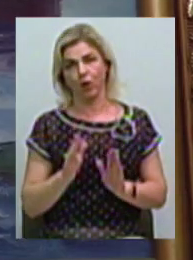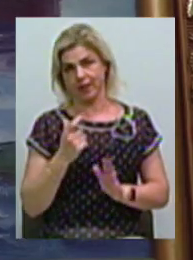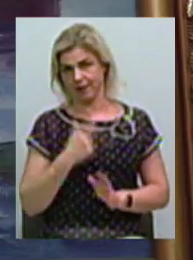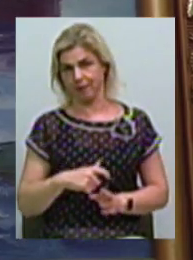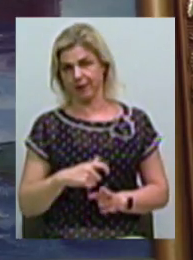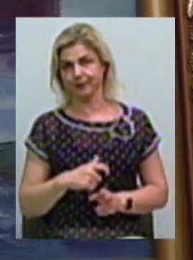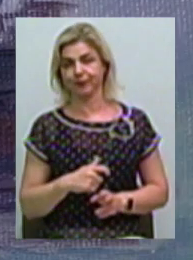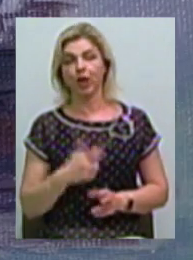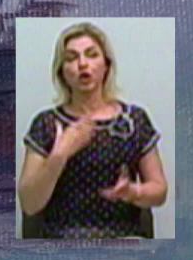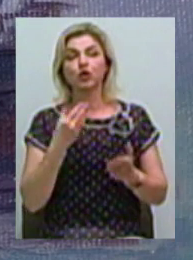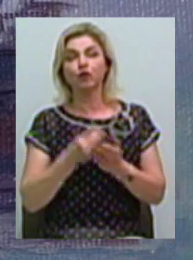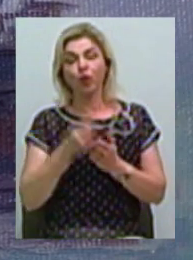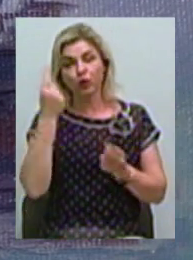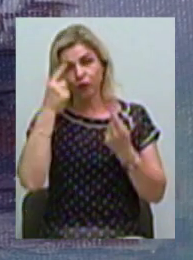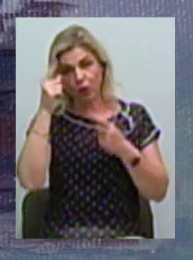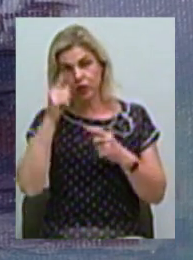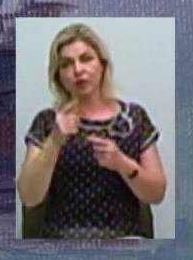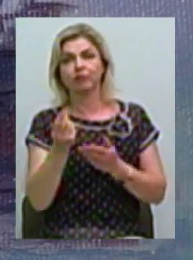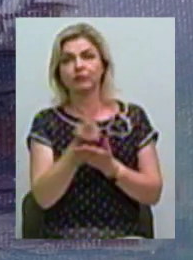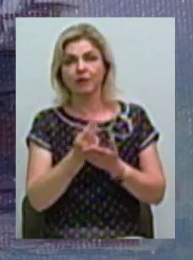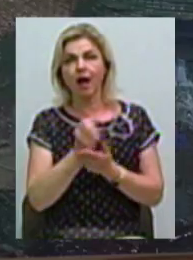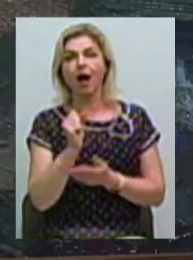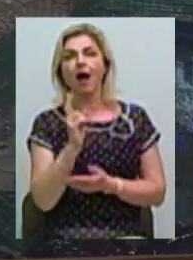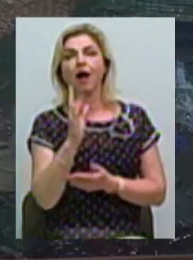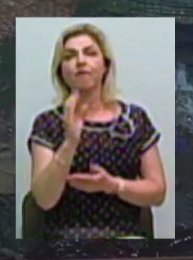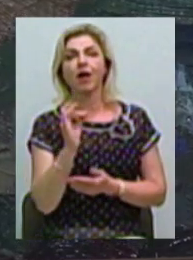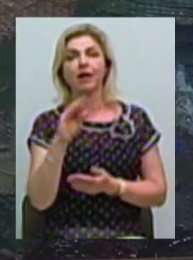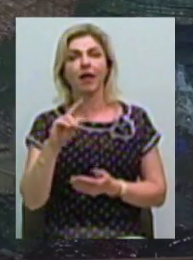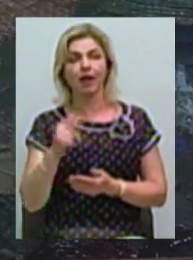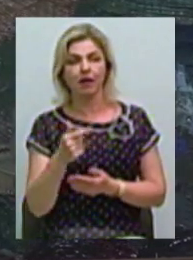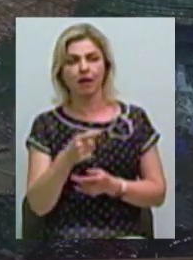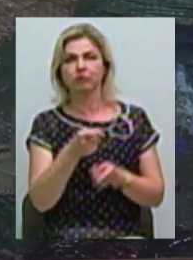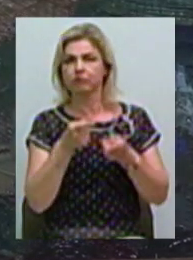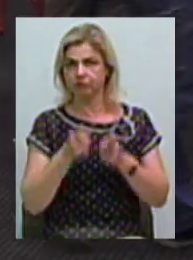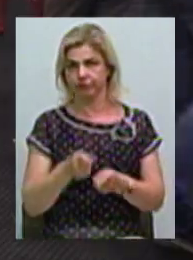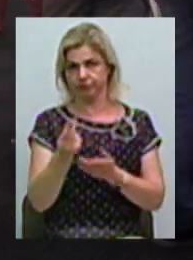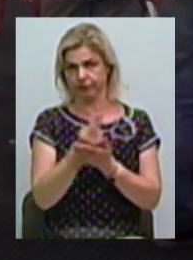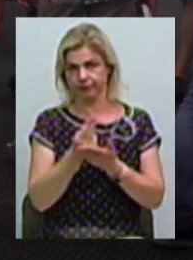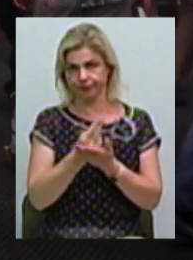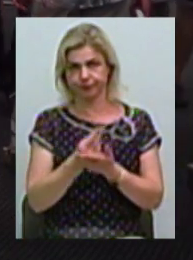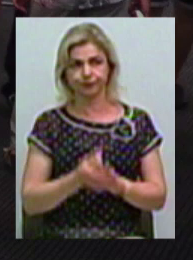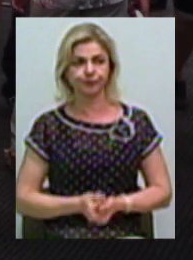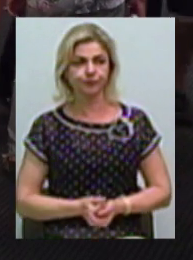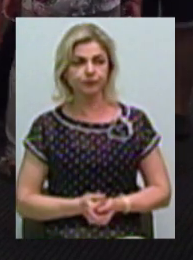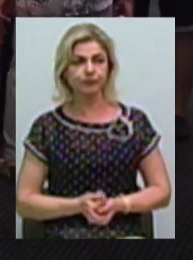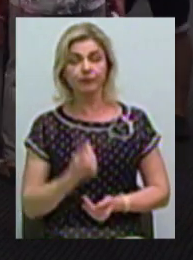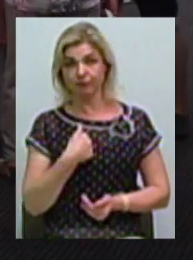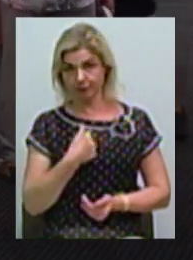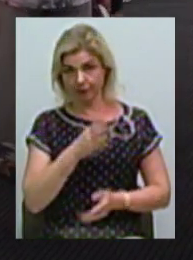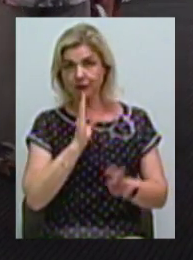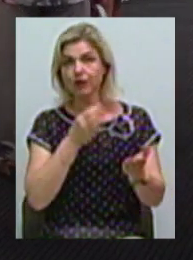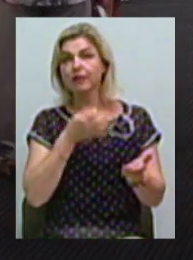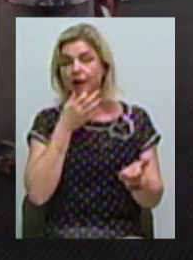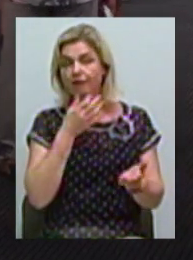своїй творчості автор використовує переважно акварель. Роботи виконані з натури. Мені імпонує те, що